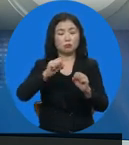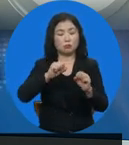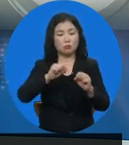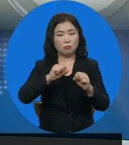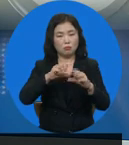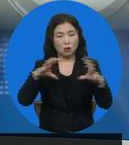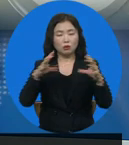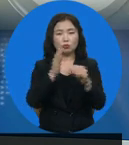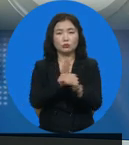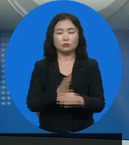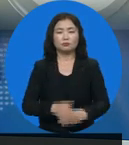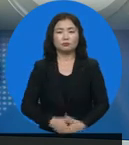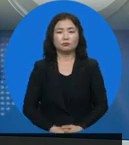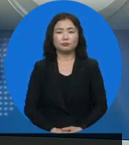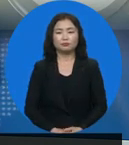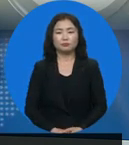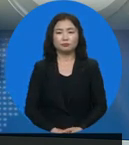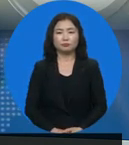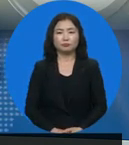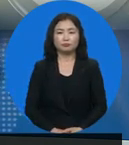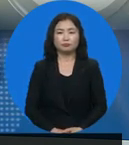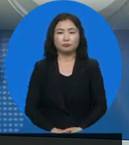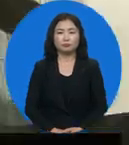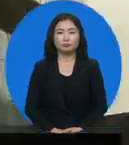있습니다 1 태연 기자입니다